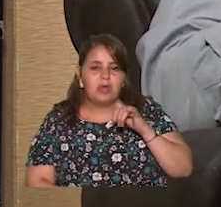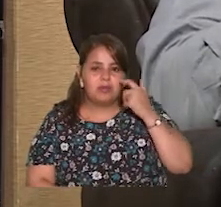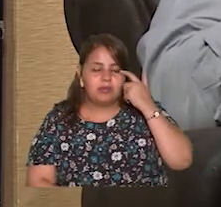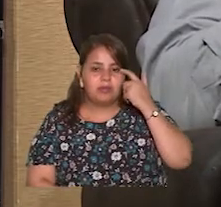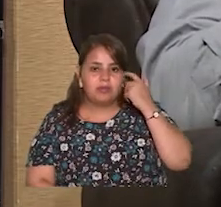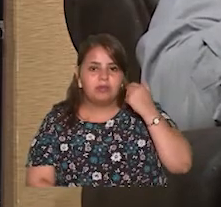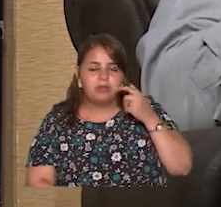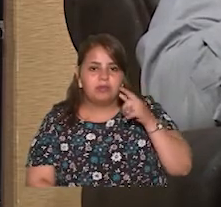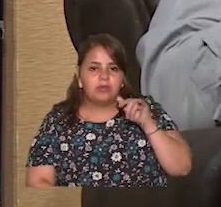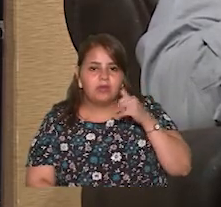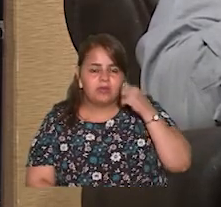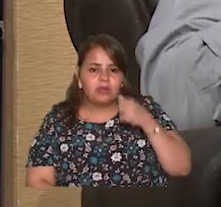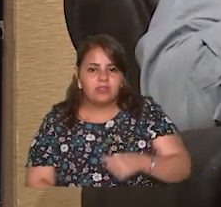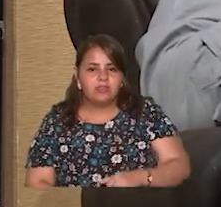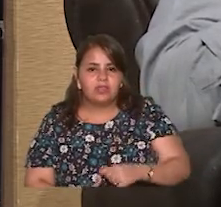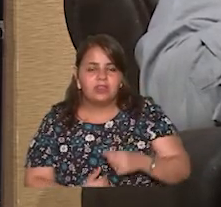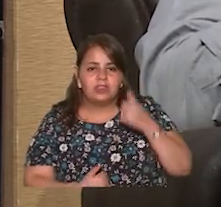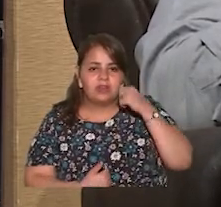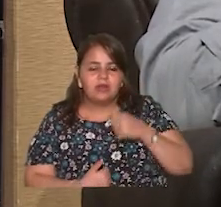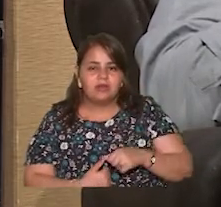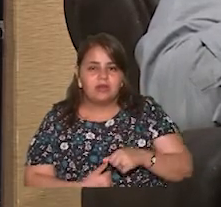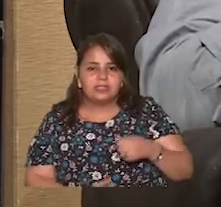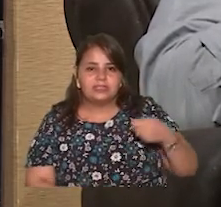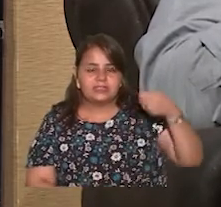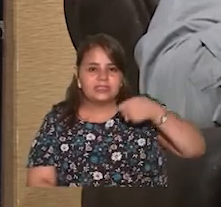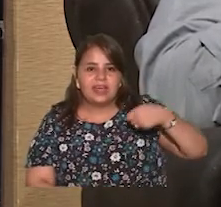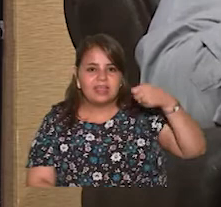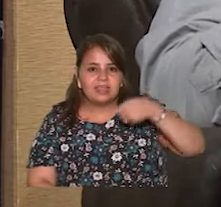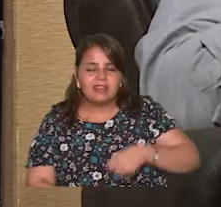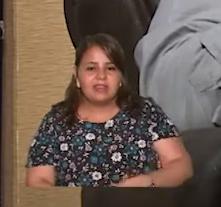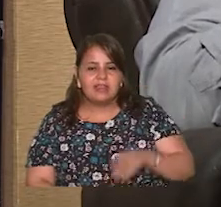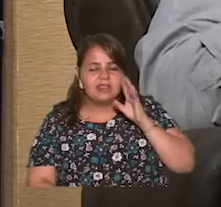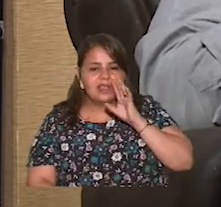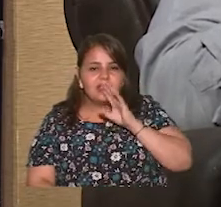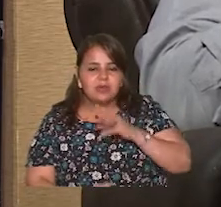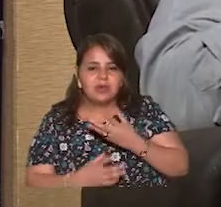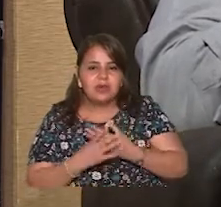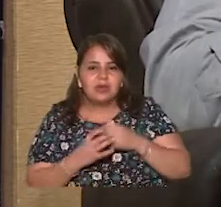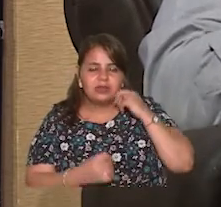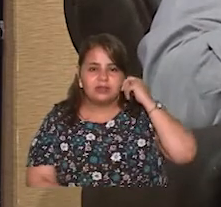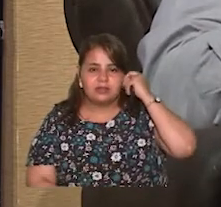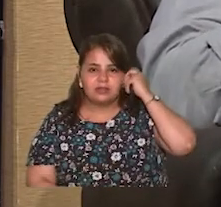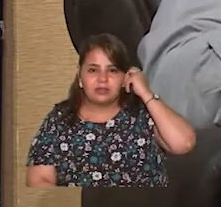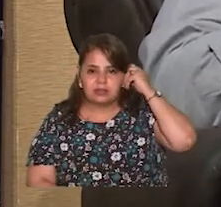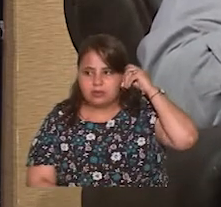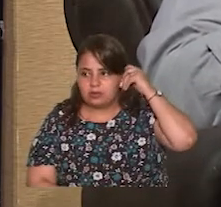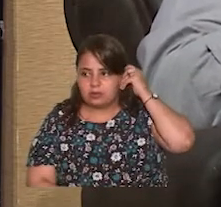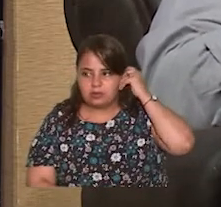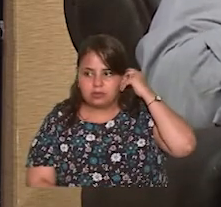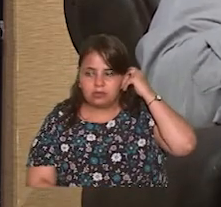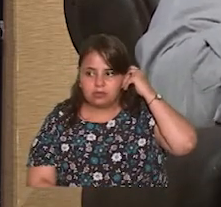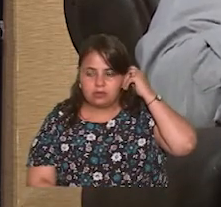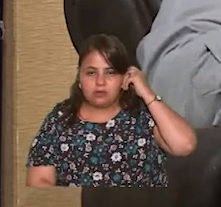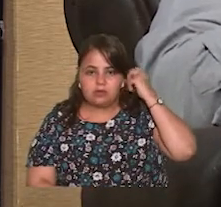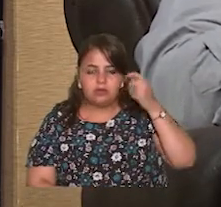اتنين. وأفتكر أنه أكتر حاجة إحنا عايزين نعلمها لأولادنا طبعا الثبات في الايمان،